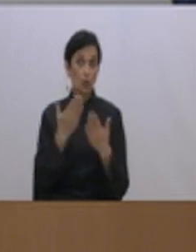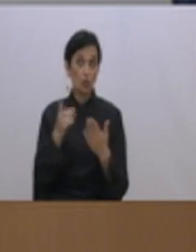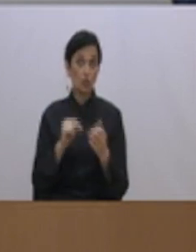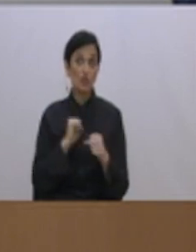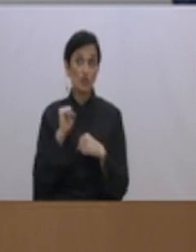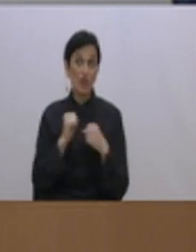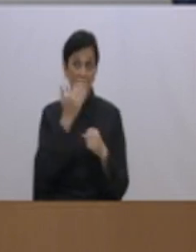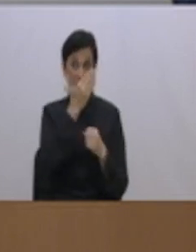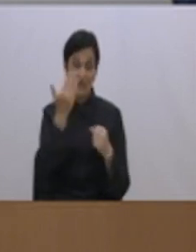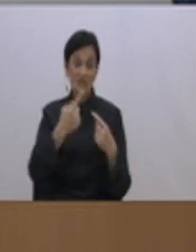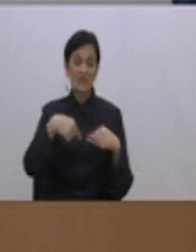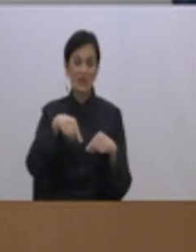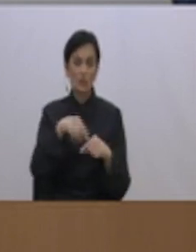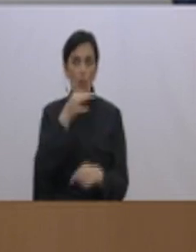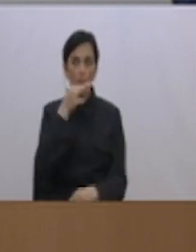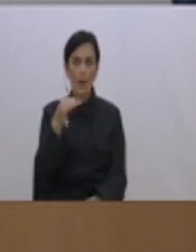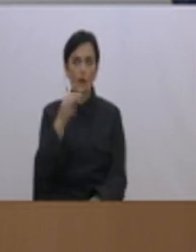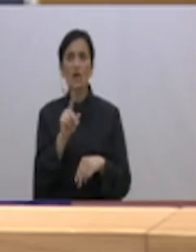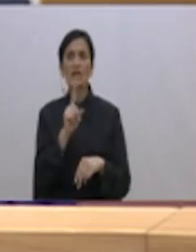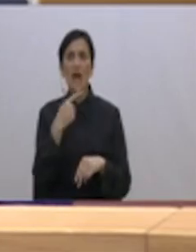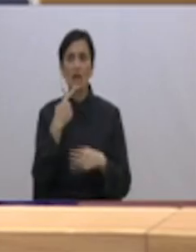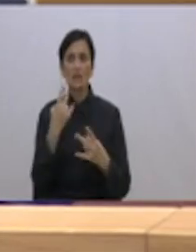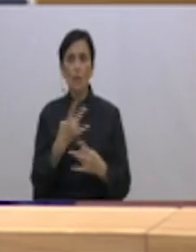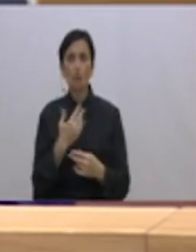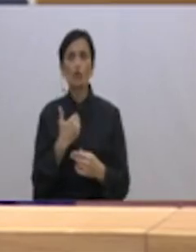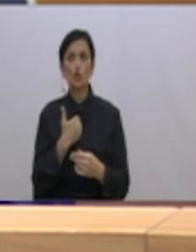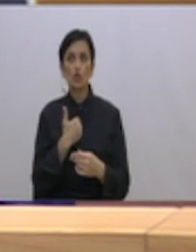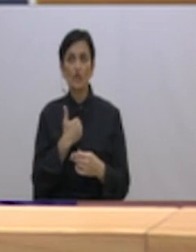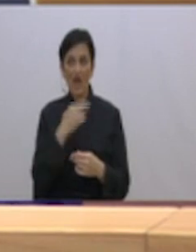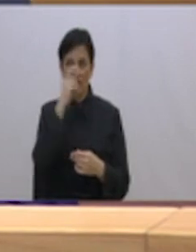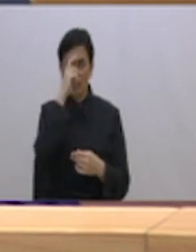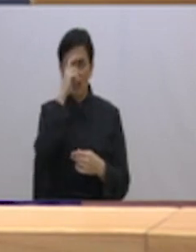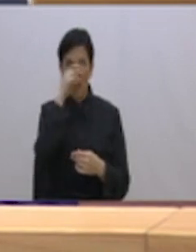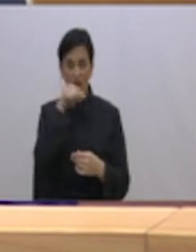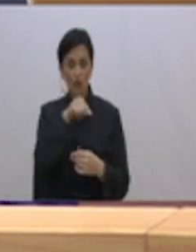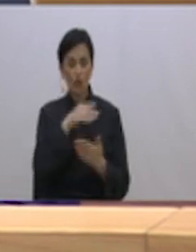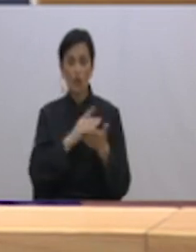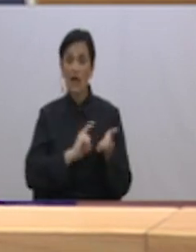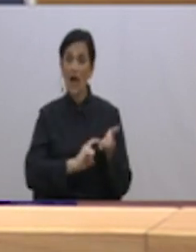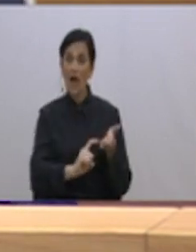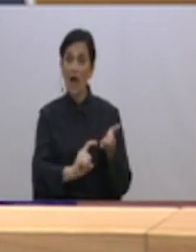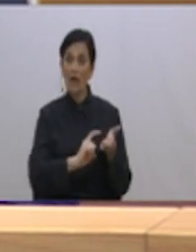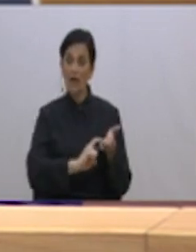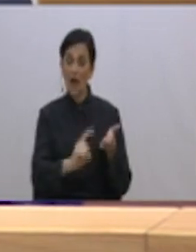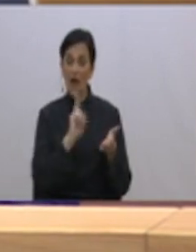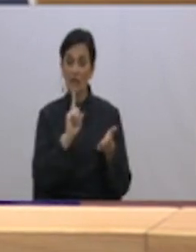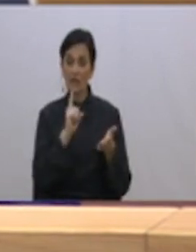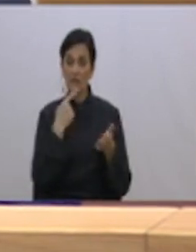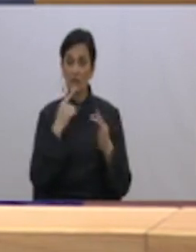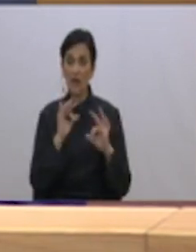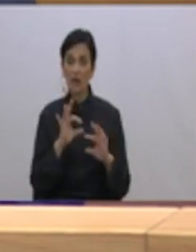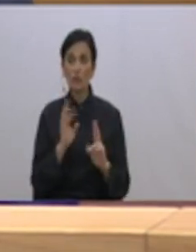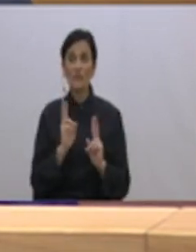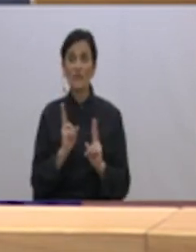შეეცებით საზოგადოებისგან პასუხი იქნება შესაბამის. ჩვენ ვართ ის ხელისუფლება, ხას უსვამ, ხას გასმით,